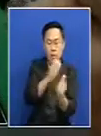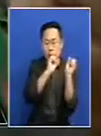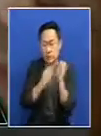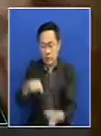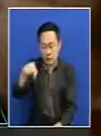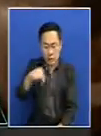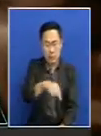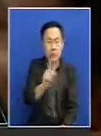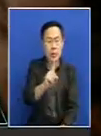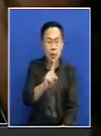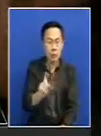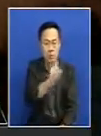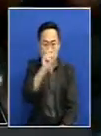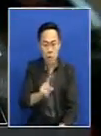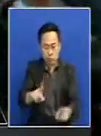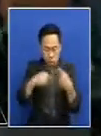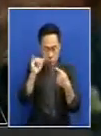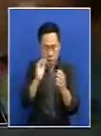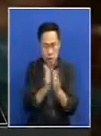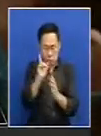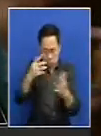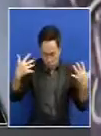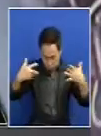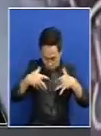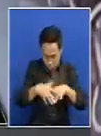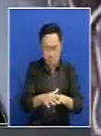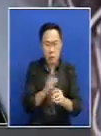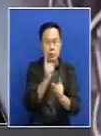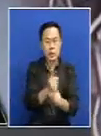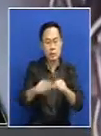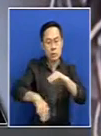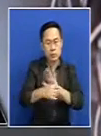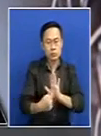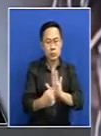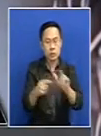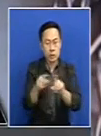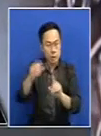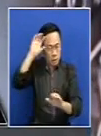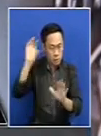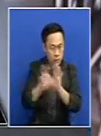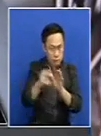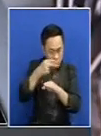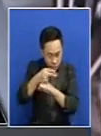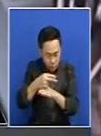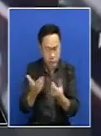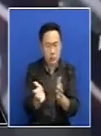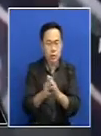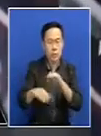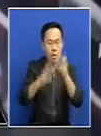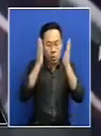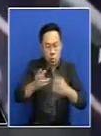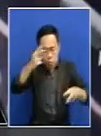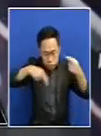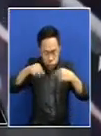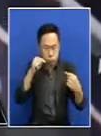ดใดเพราะคำถามพวกนี้จะต้องสอดรับกับพยานต่างๆในคดีทั้งภาพจากกล้องวงจรปิดและพยานบุคค